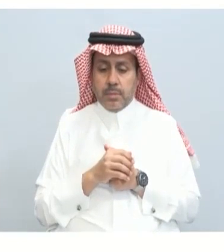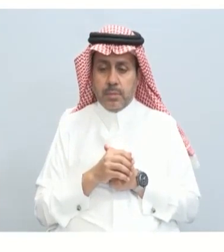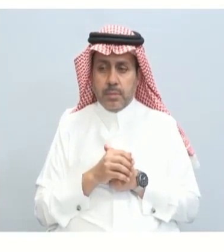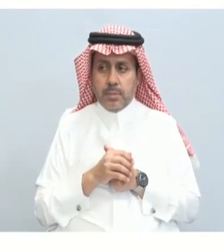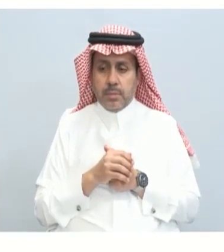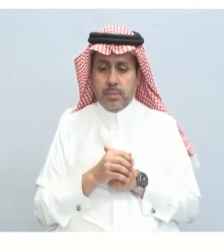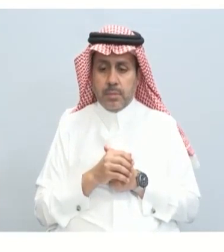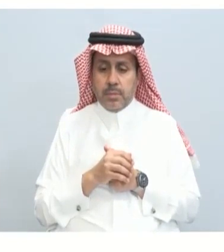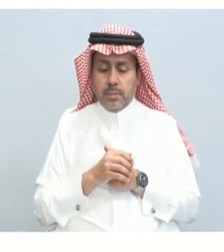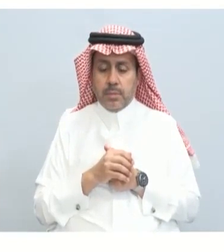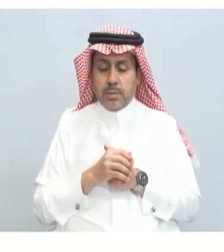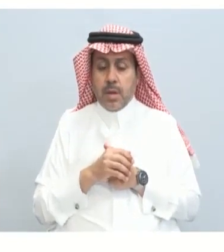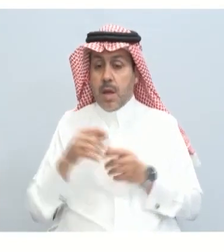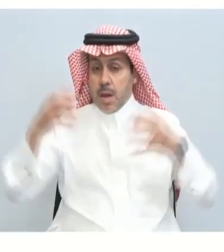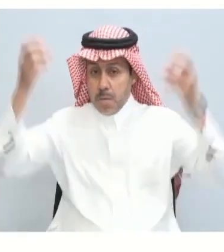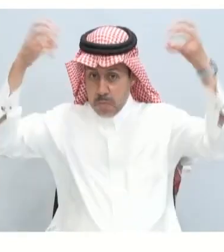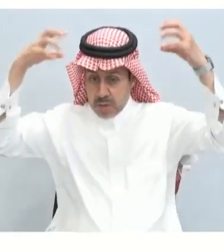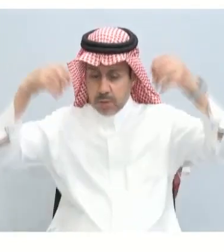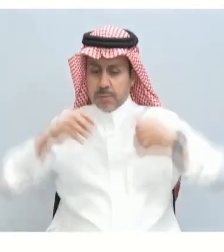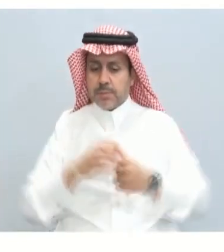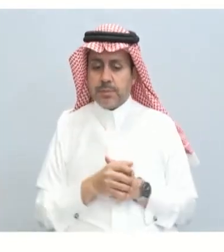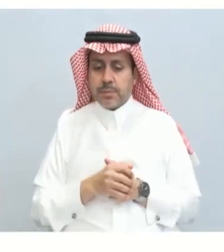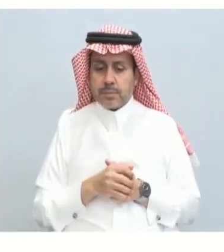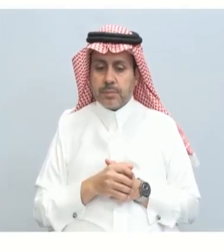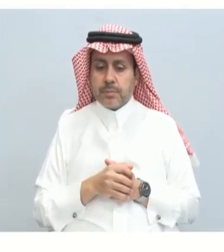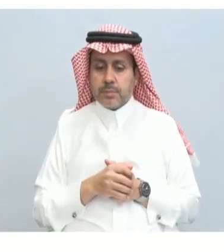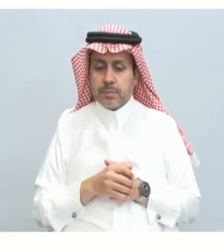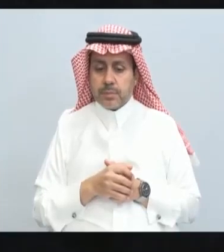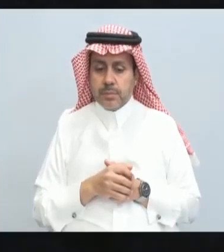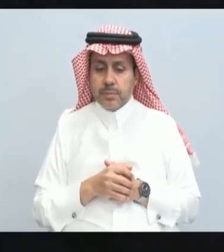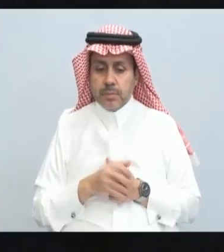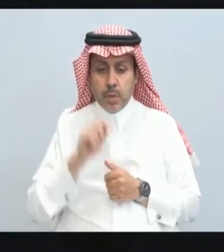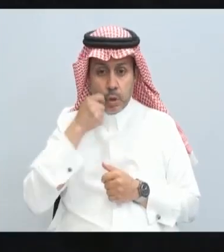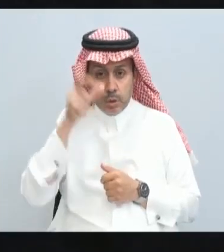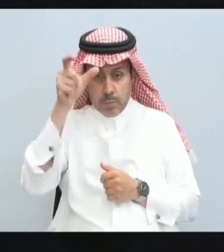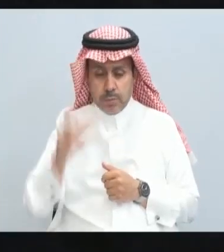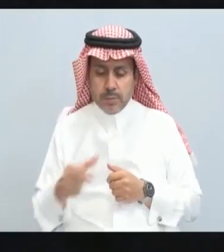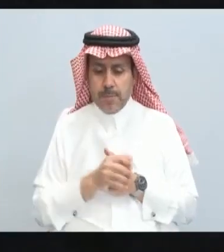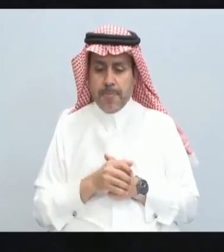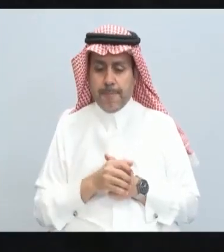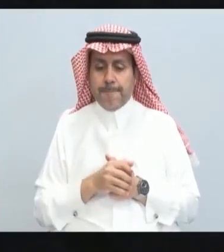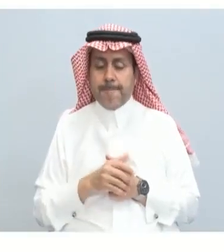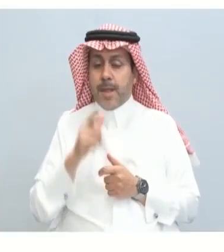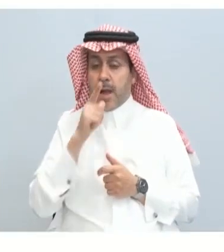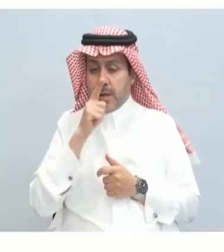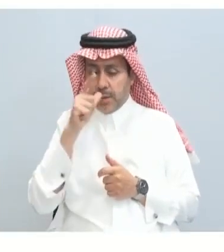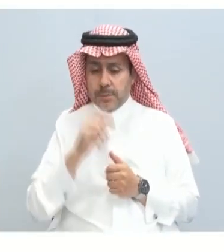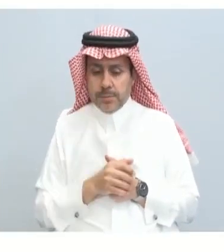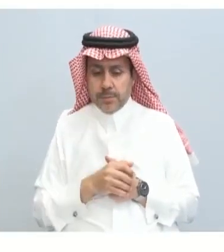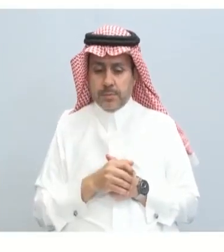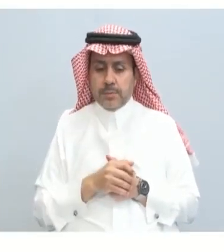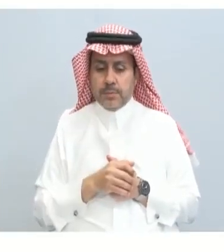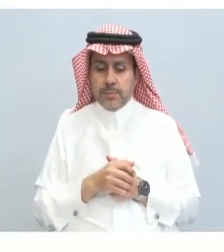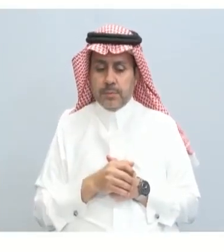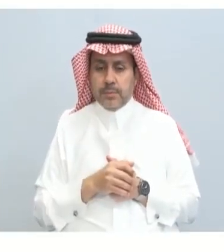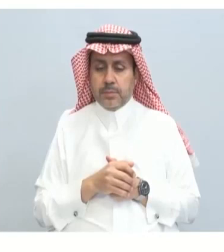هنا في الاول المطر والثاني مقصود به الرجل الممدوح قال تعالى ان الذين يكتبون ما انزل الله